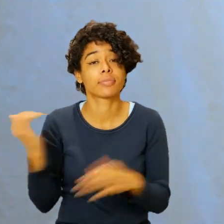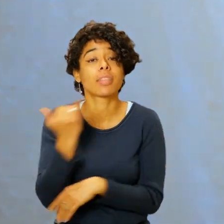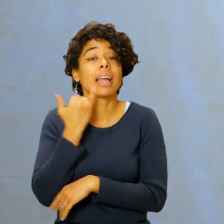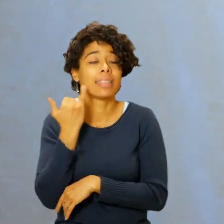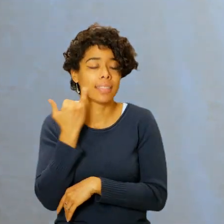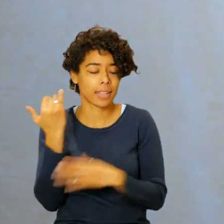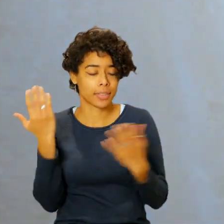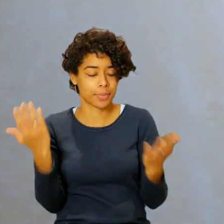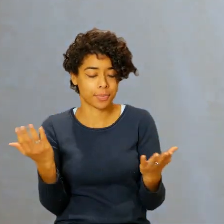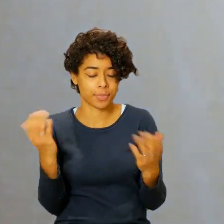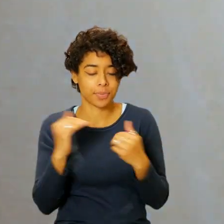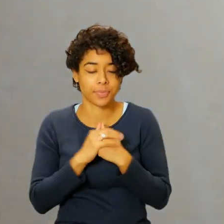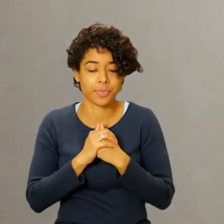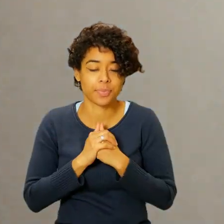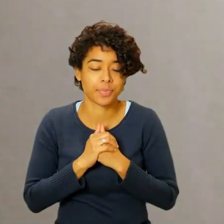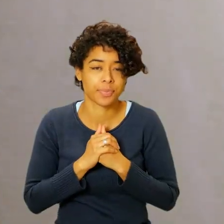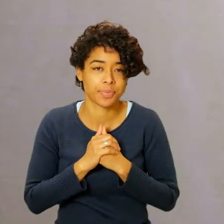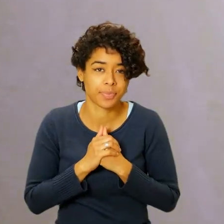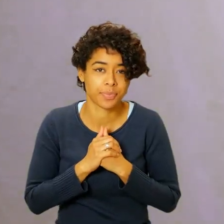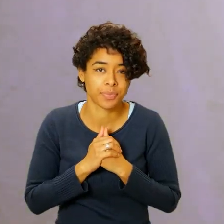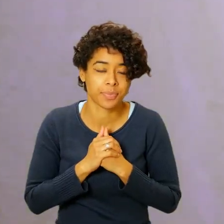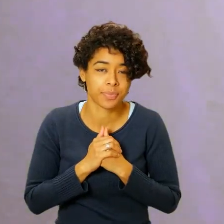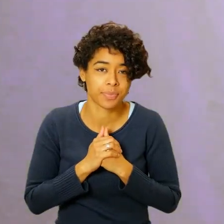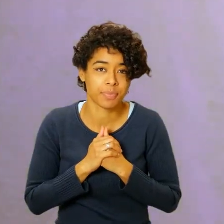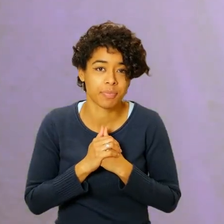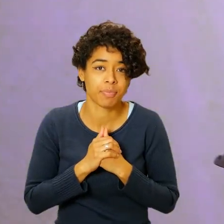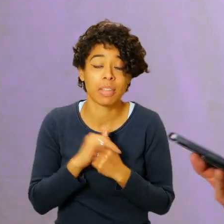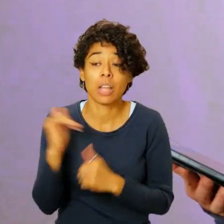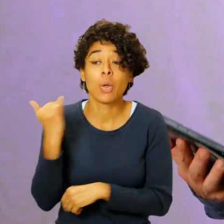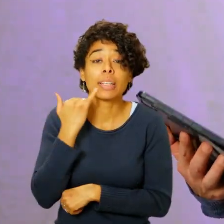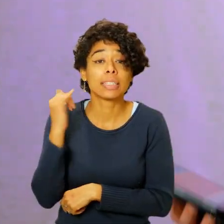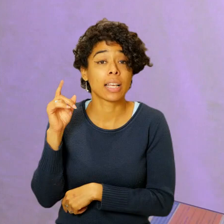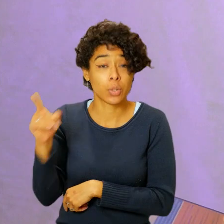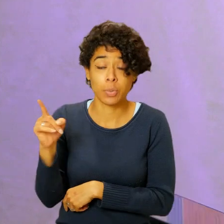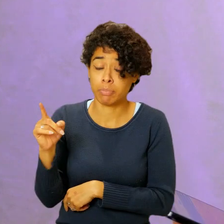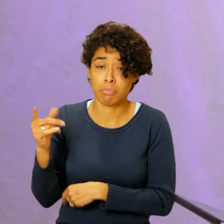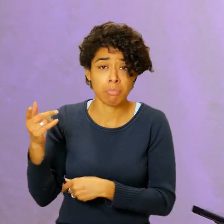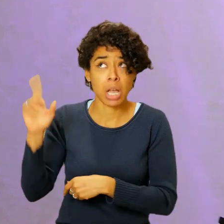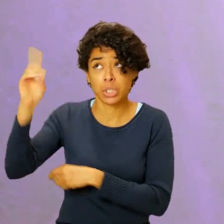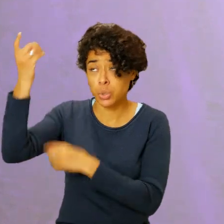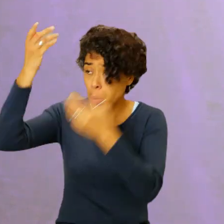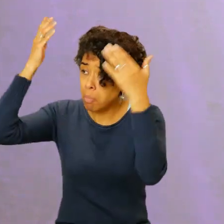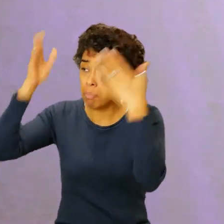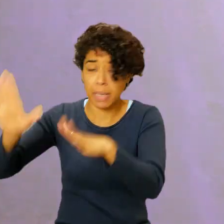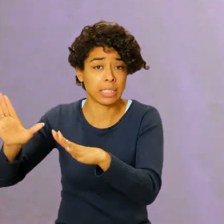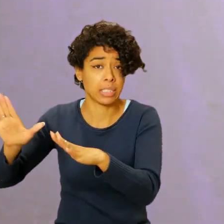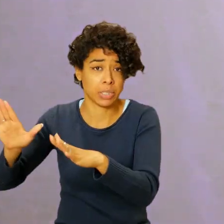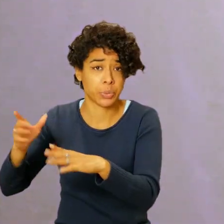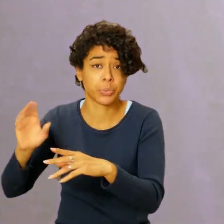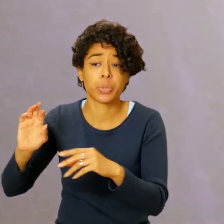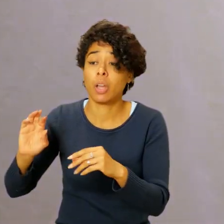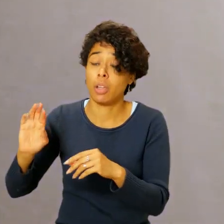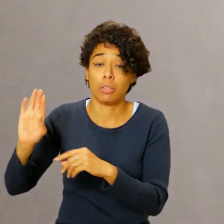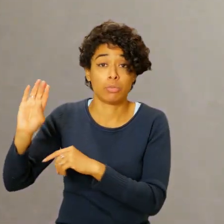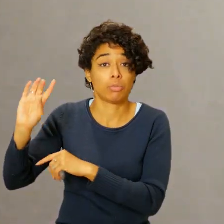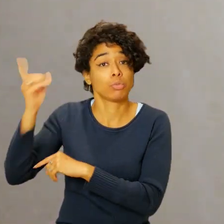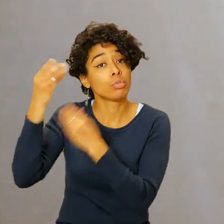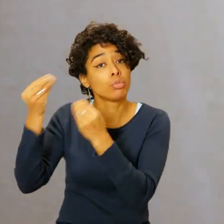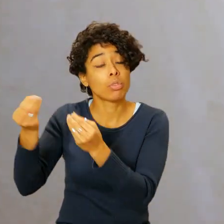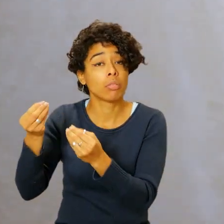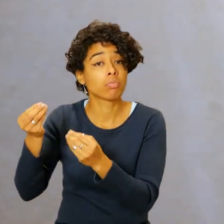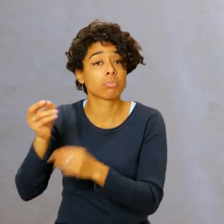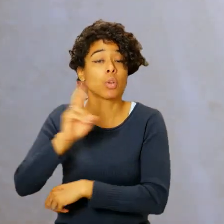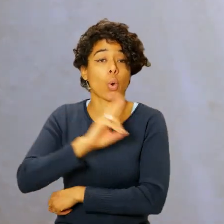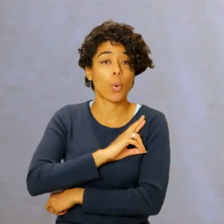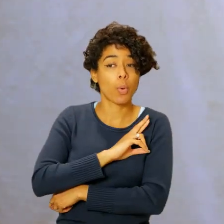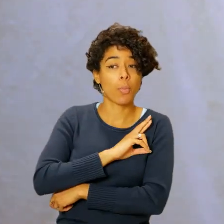j'aimerais terminer par là, c'est pas arrêté à Rehoboth en fait. Il a joui de la bénédiction de Dieu à ce moment-là, du repos de Dieu, mais Dieu